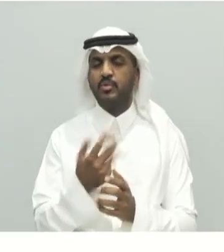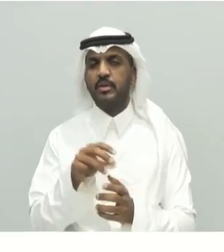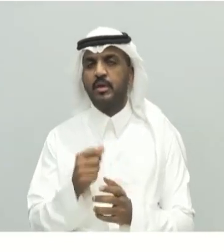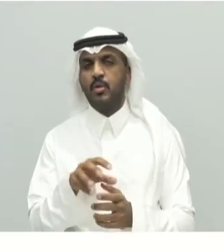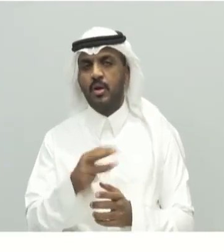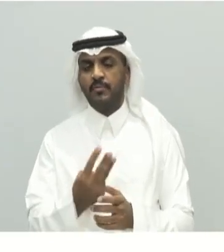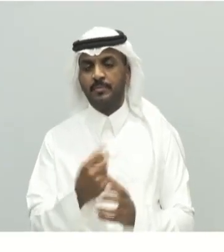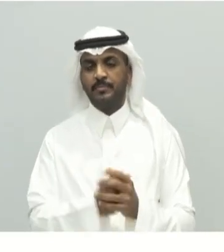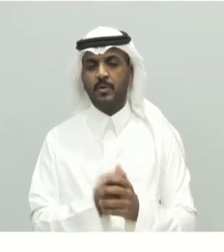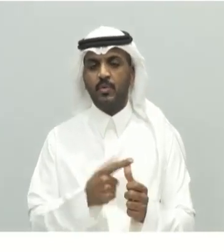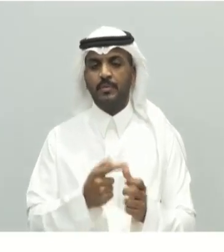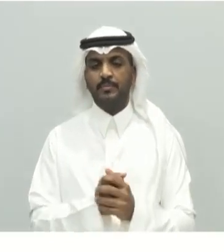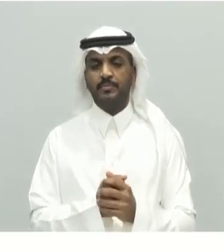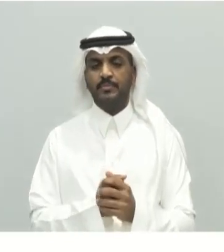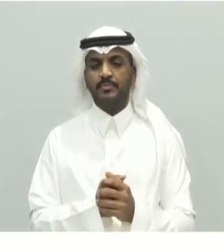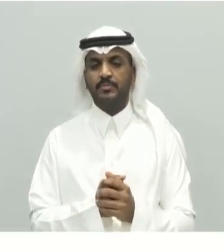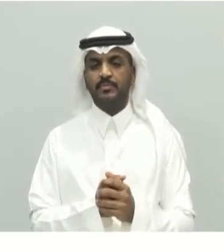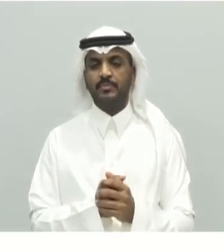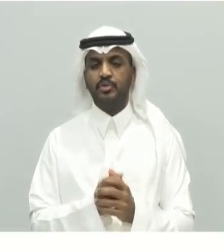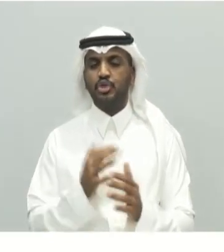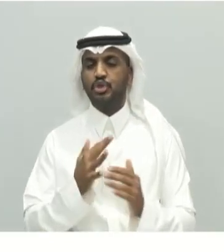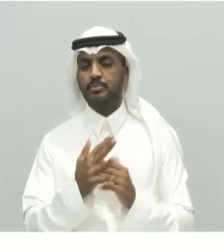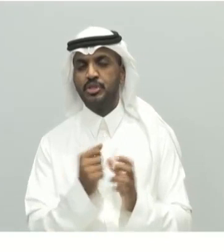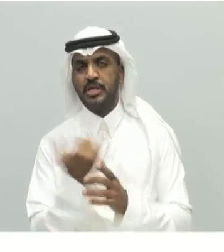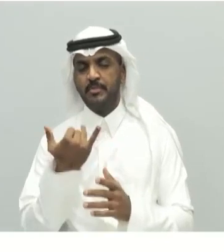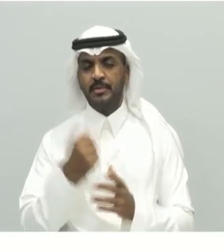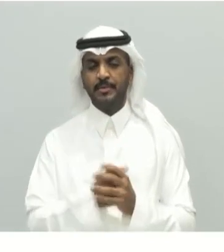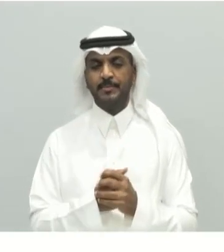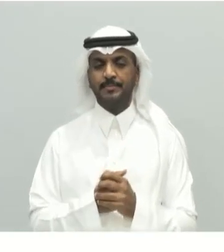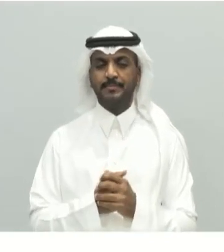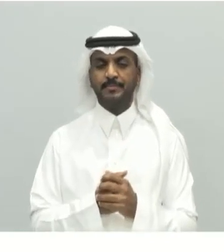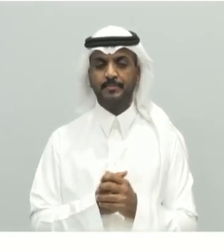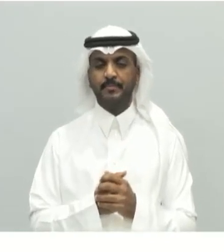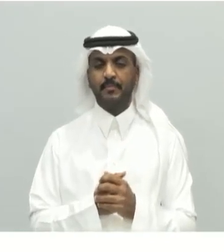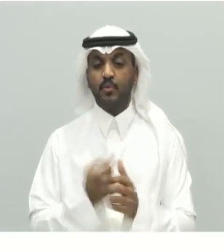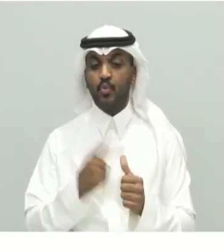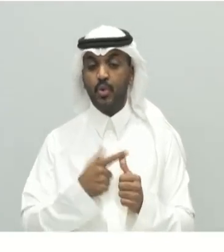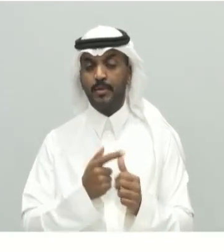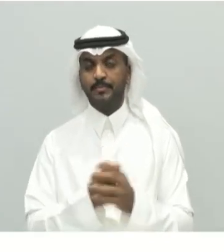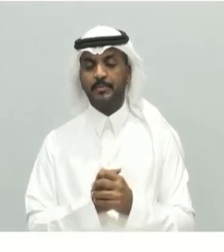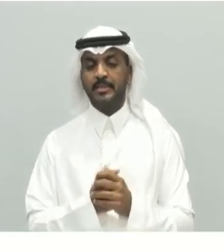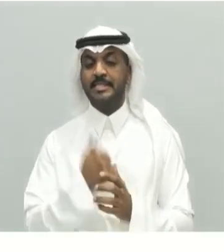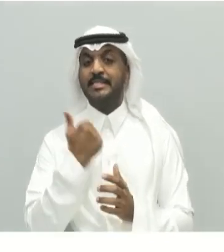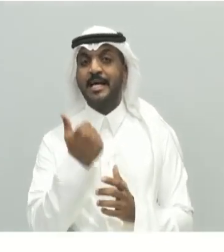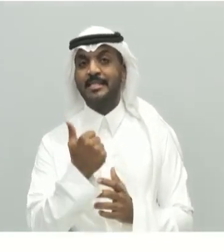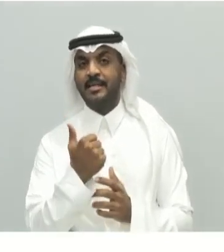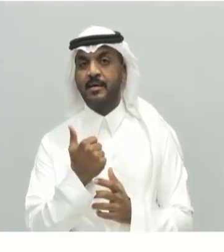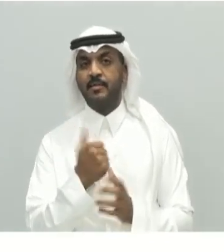400 الاولى في شبه الجزيره العربيه من حيث السكان